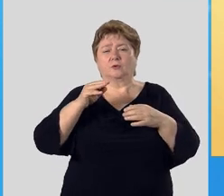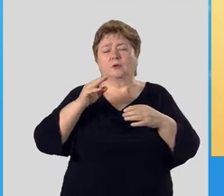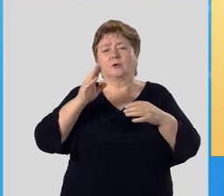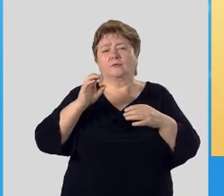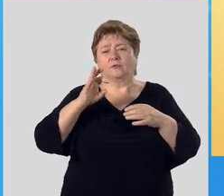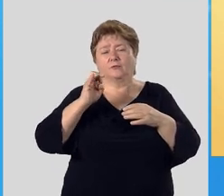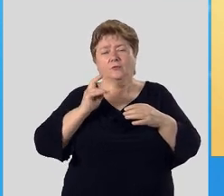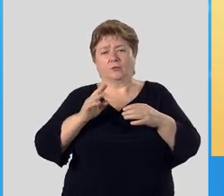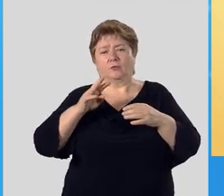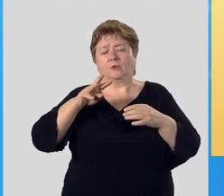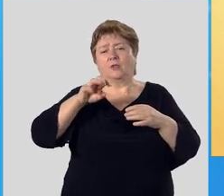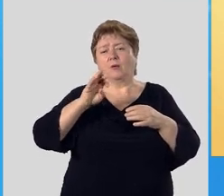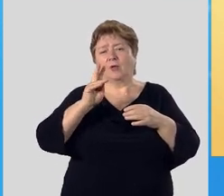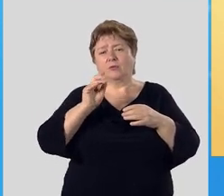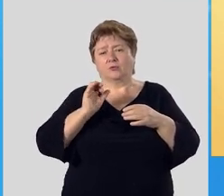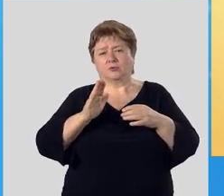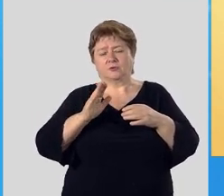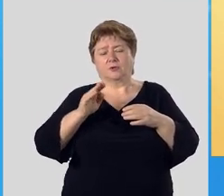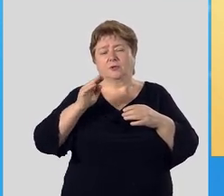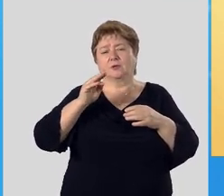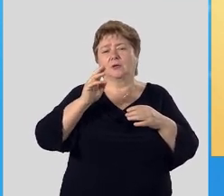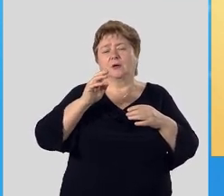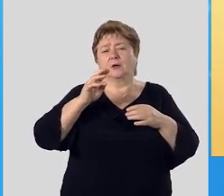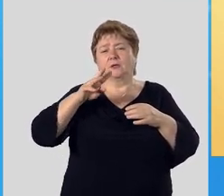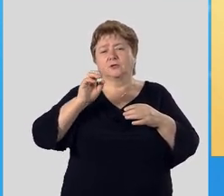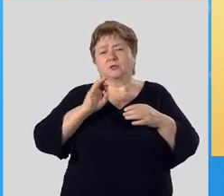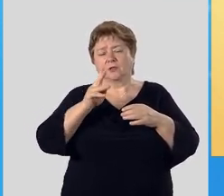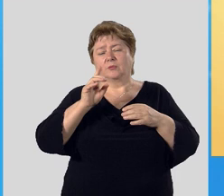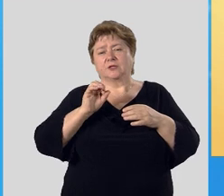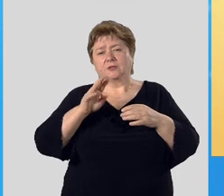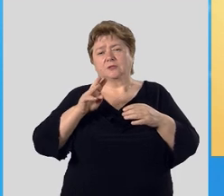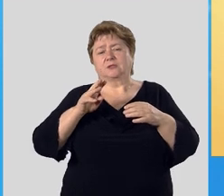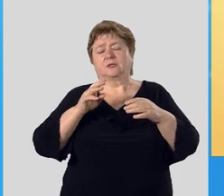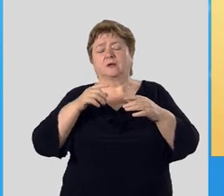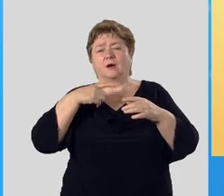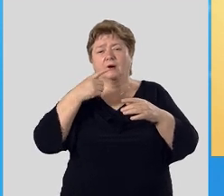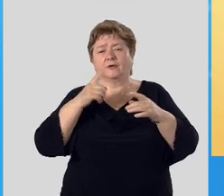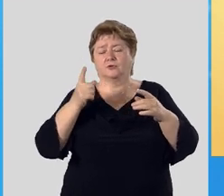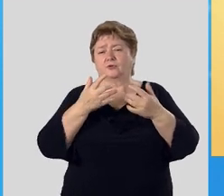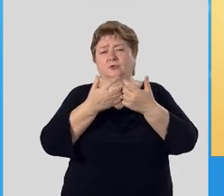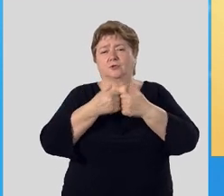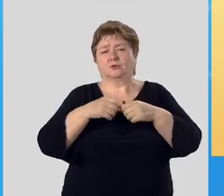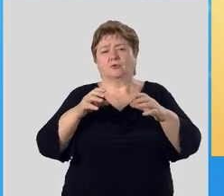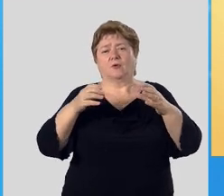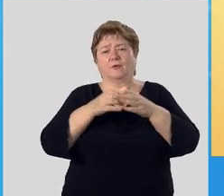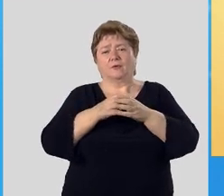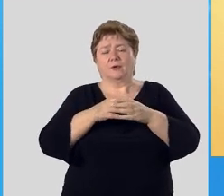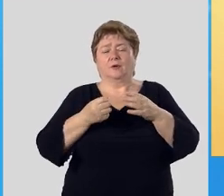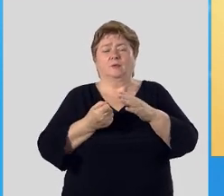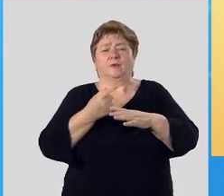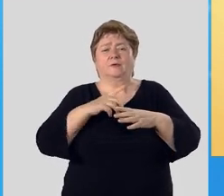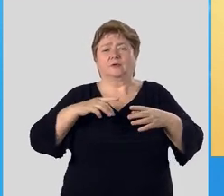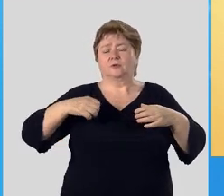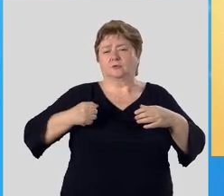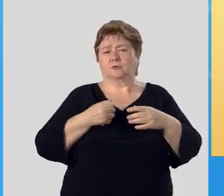был сон михаил ломоносов жан батист ламарк считали что все биты произошли друг от друга